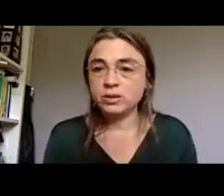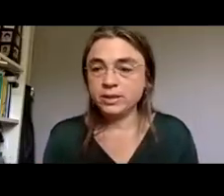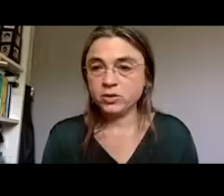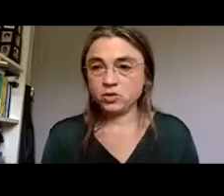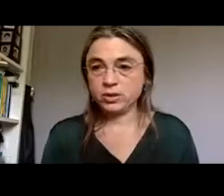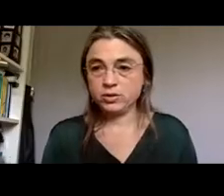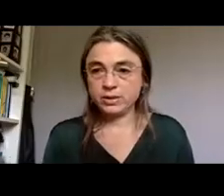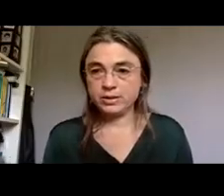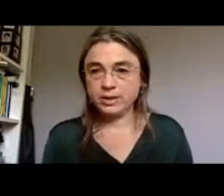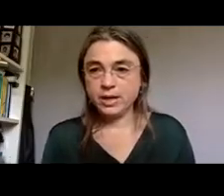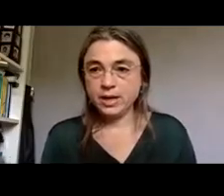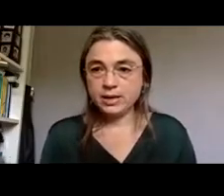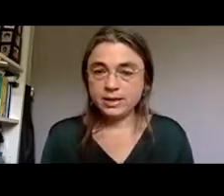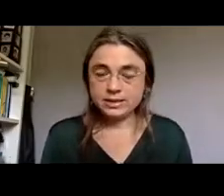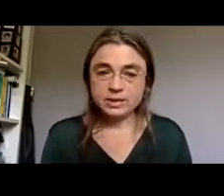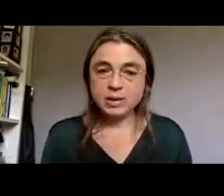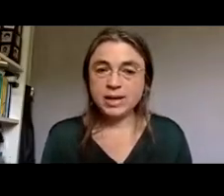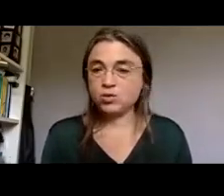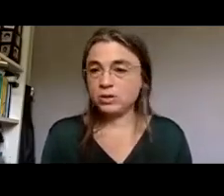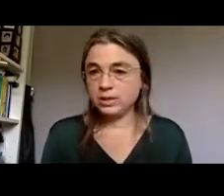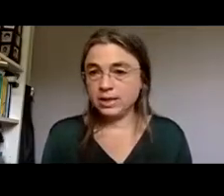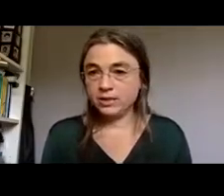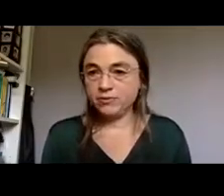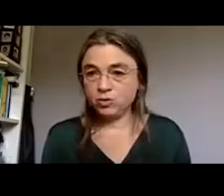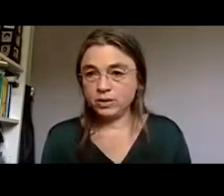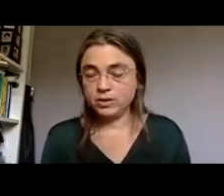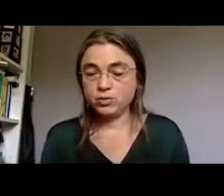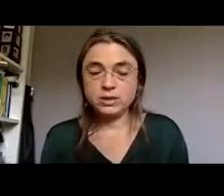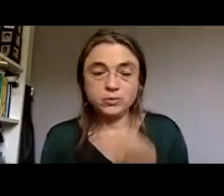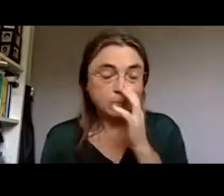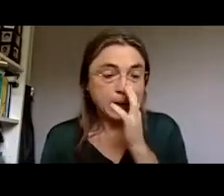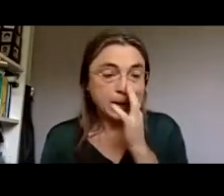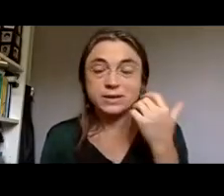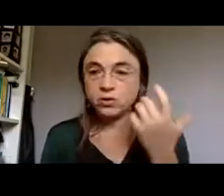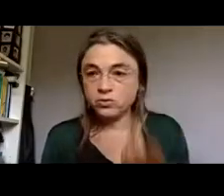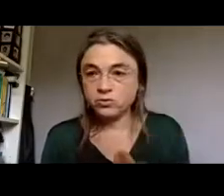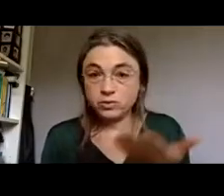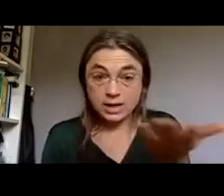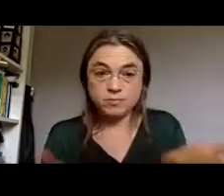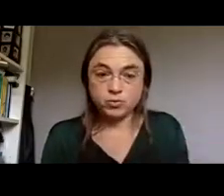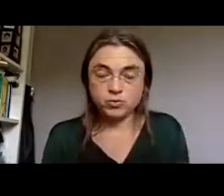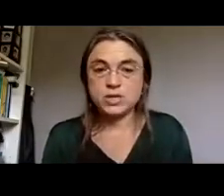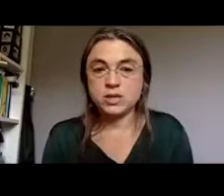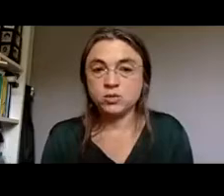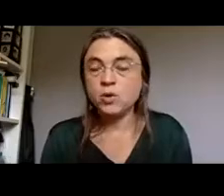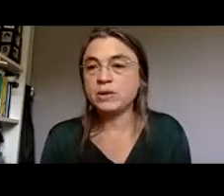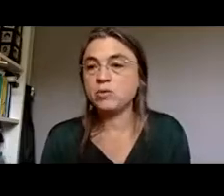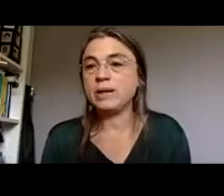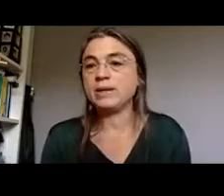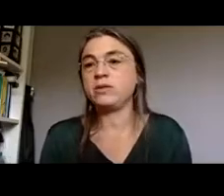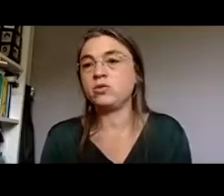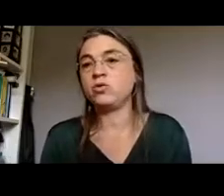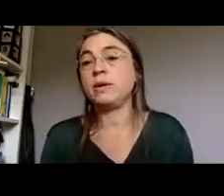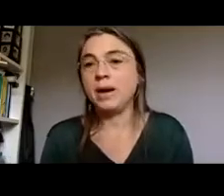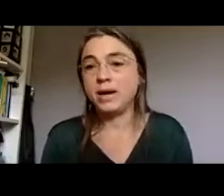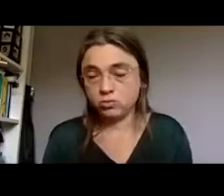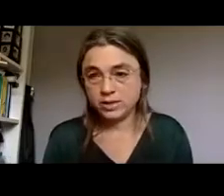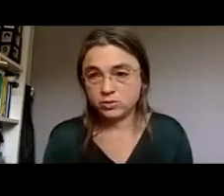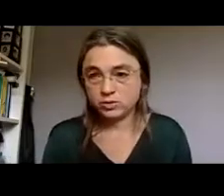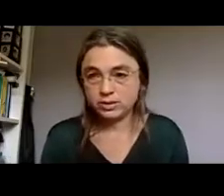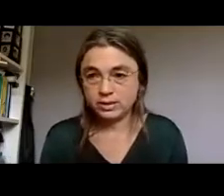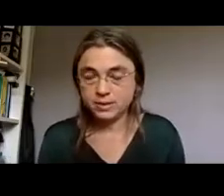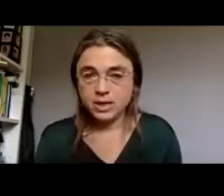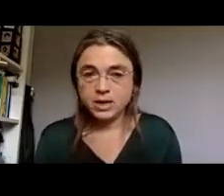la surdité dans son identité. Ce n'est pas la surdité, la difficulté. Donc, ils n'ont pas d'attente là pour ce syndrome, ils n'ont pas d'attente de réparation